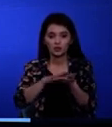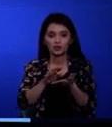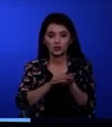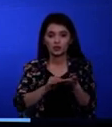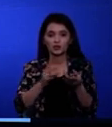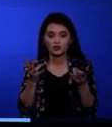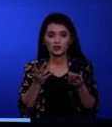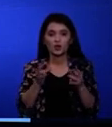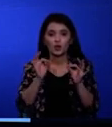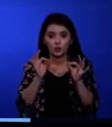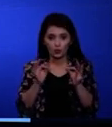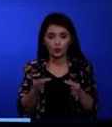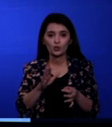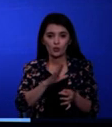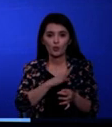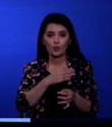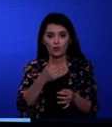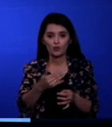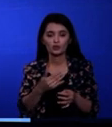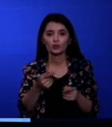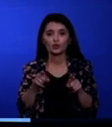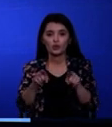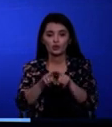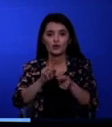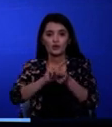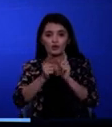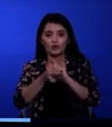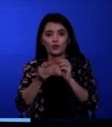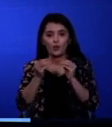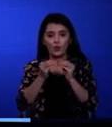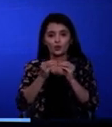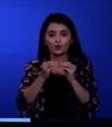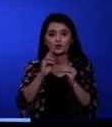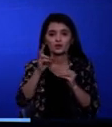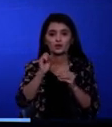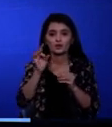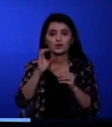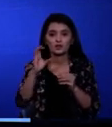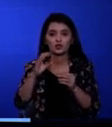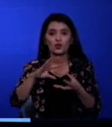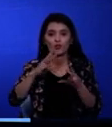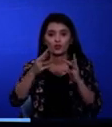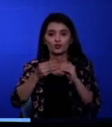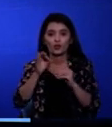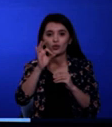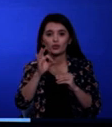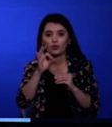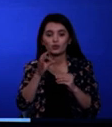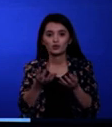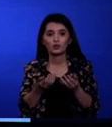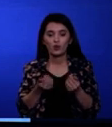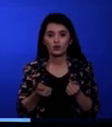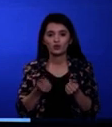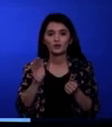Agar to'g'ri kasr bo'lsa, uni o'nlik kasr ko'rinishida yozishda butun qismi 0 deb